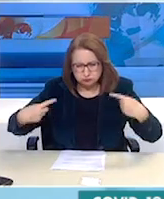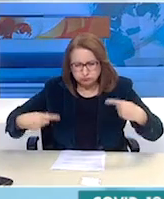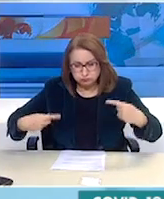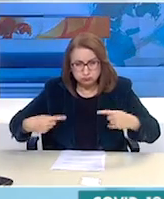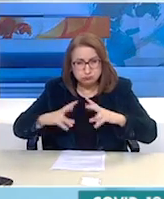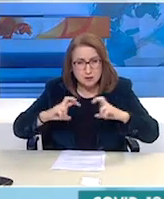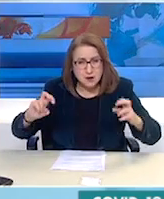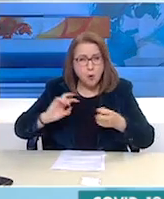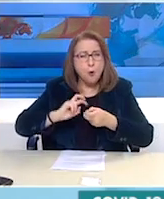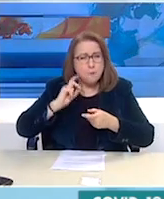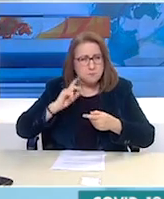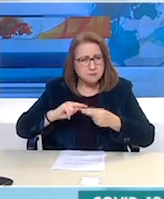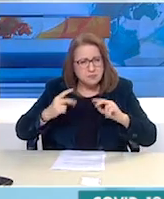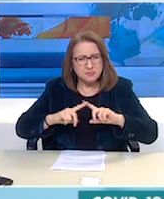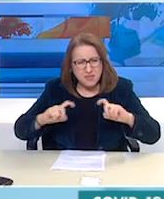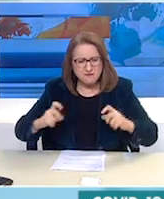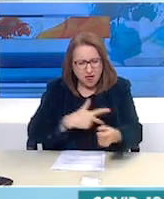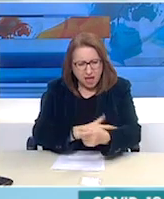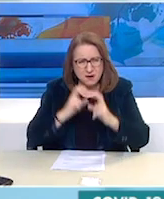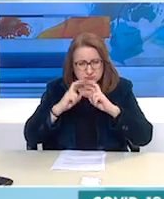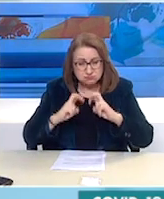της επιδημίας και ο εργαστηριακός έλεγχος των περιστατικών.